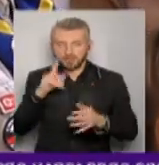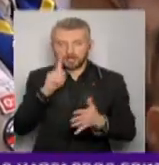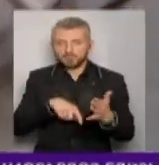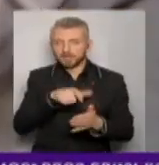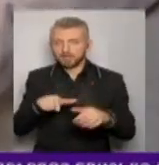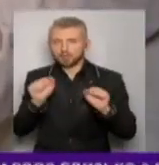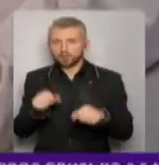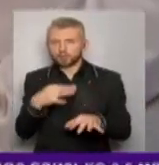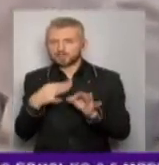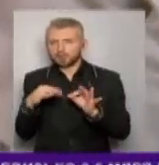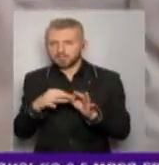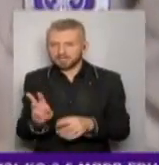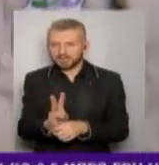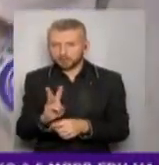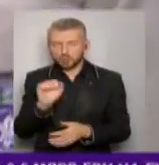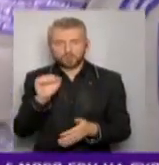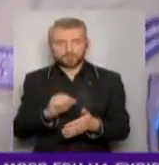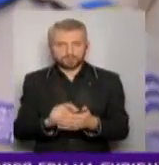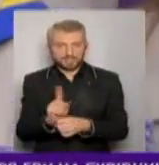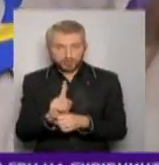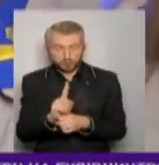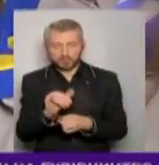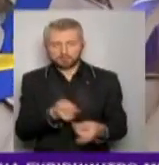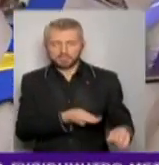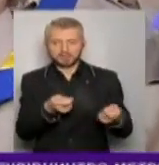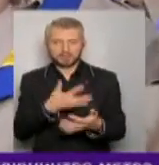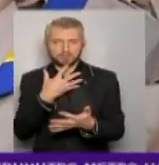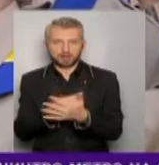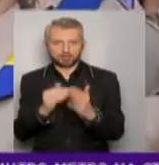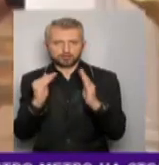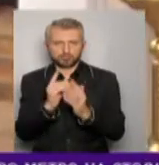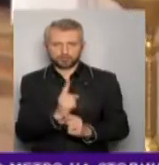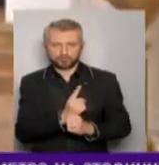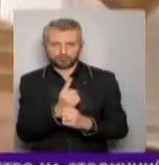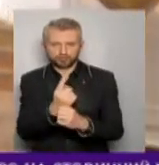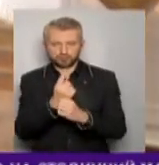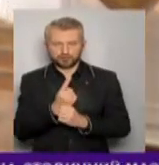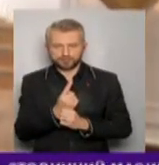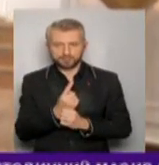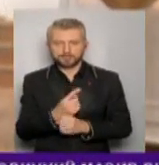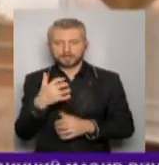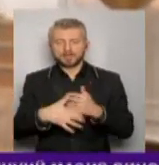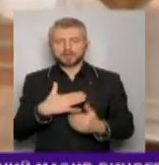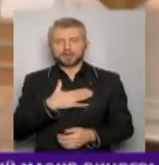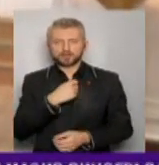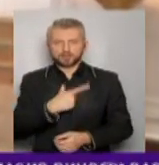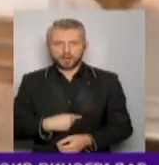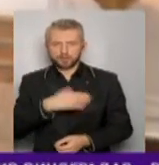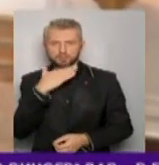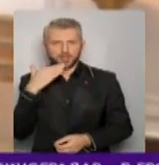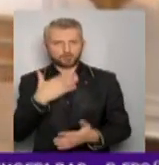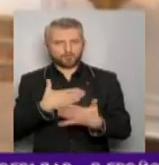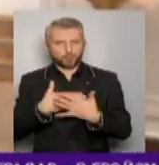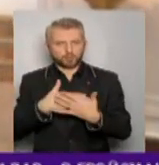запалити свічку від Вифлеємського вогню і принести у власну оселю. Серед наших скаутів дуже багато волонтерів,